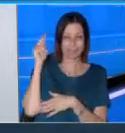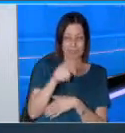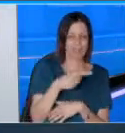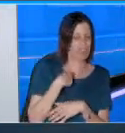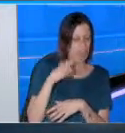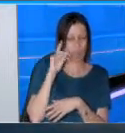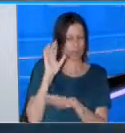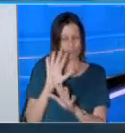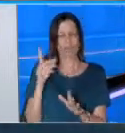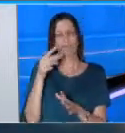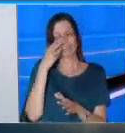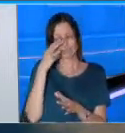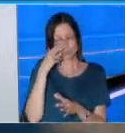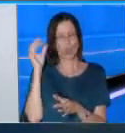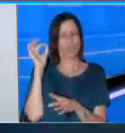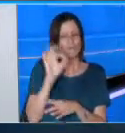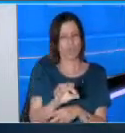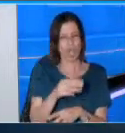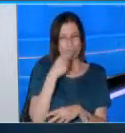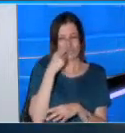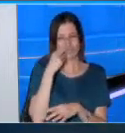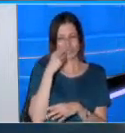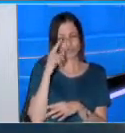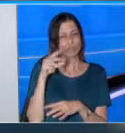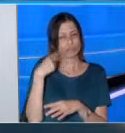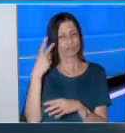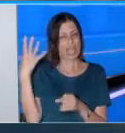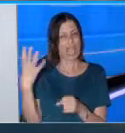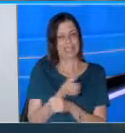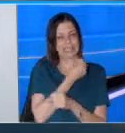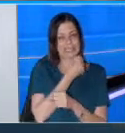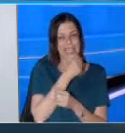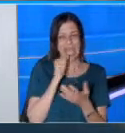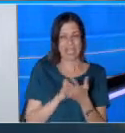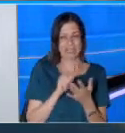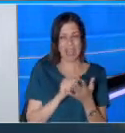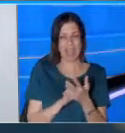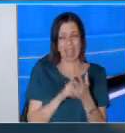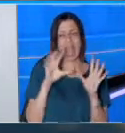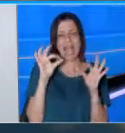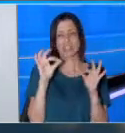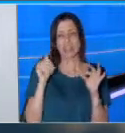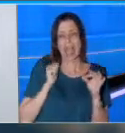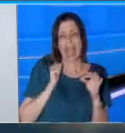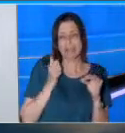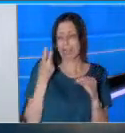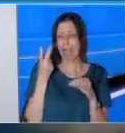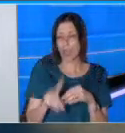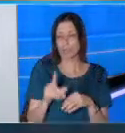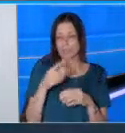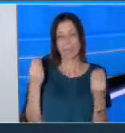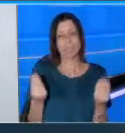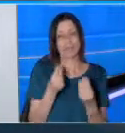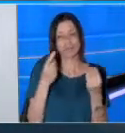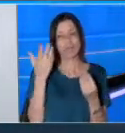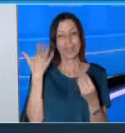אני חושבת שהם ניסו לפגוע, ניסו להגיע לאיזשהו הישג. חס וחלילה, עשרות חיילים הרוגים, זה משהו שהם